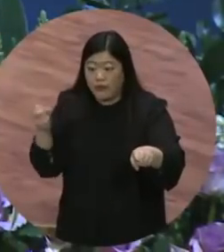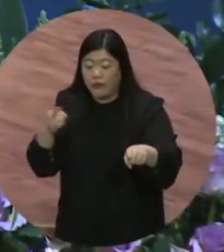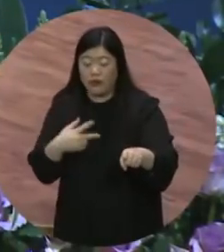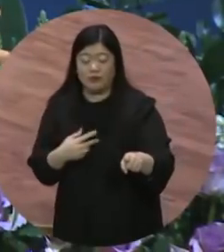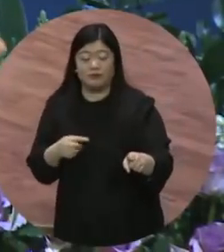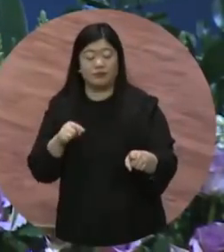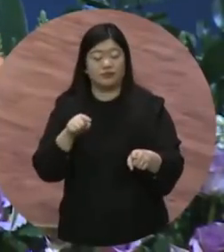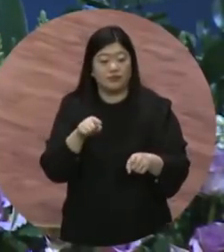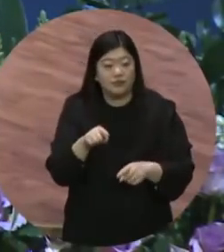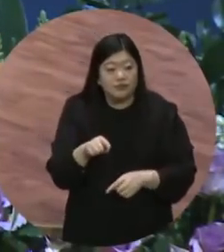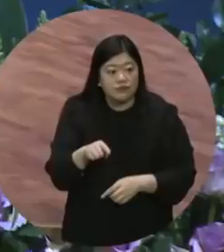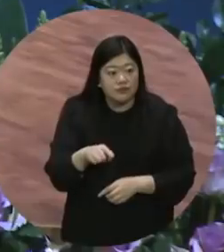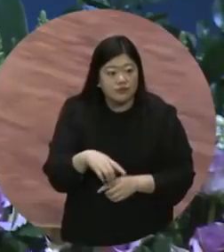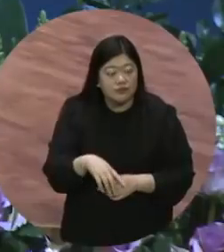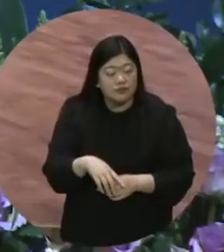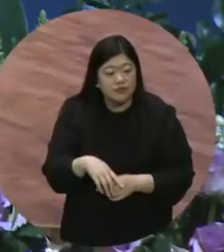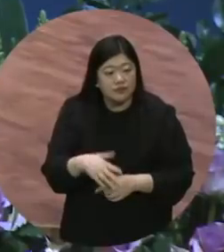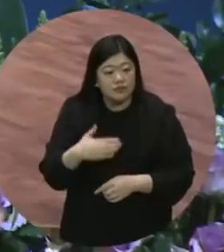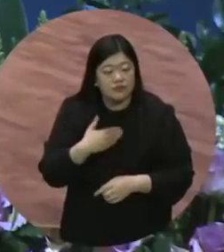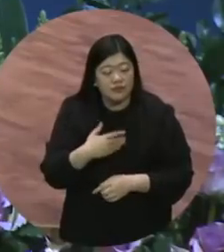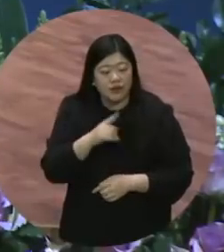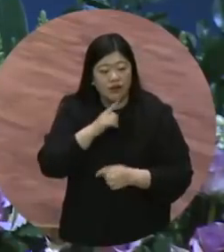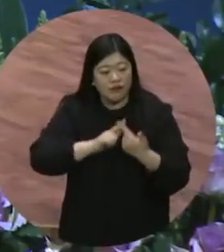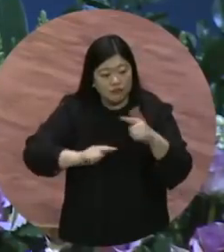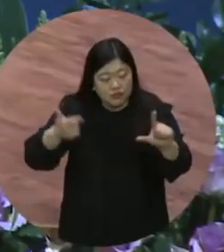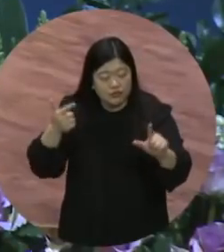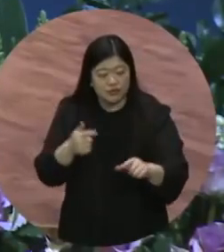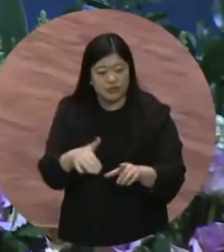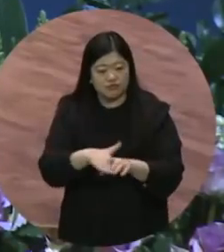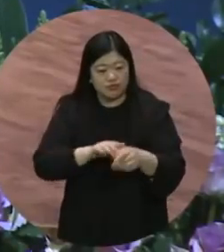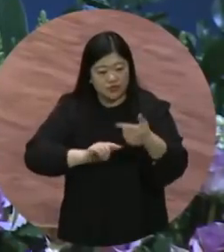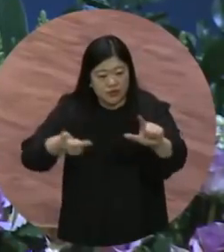거기에는 수백 년 동안 원주민들이 정착하고 있기 때문에